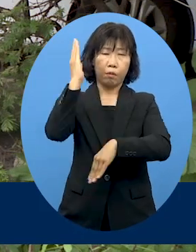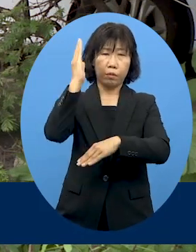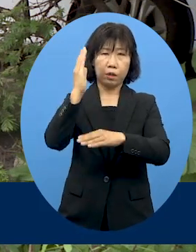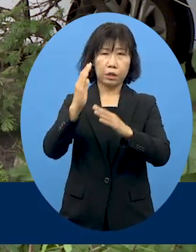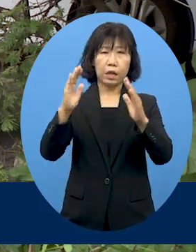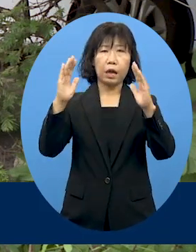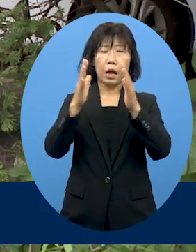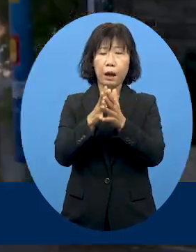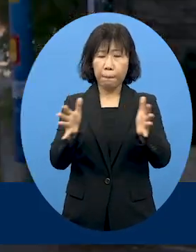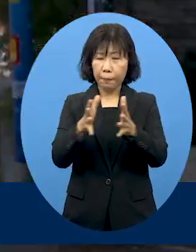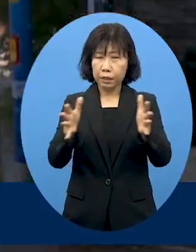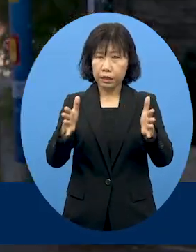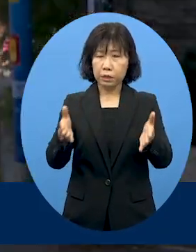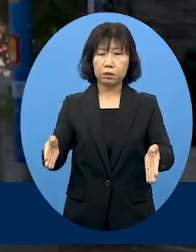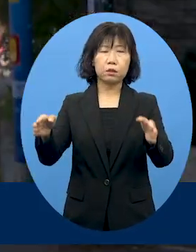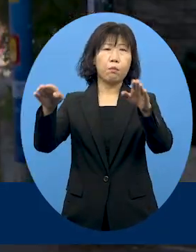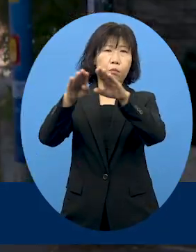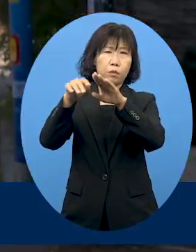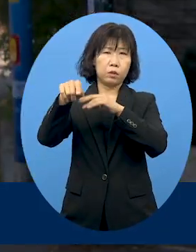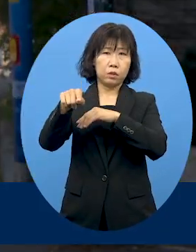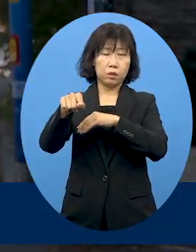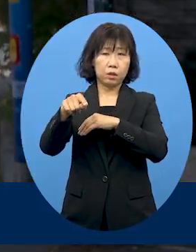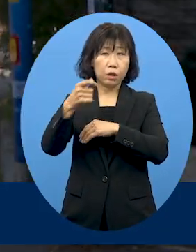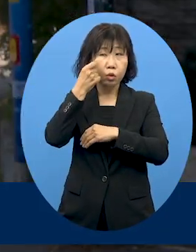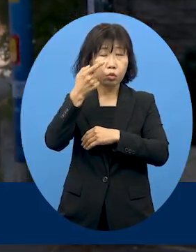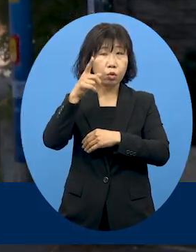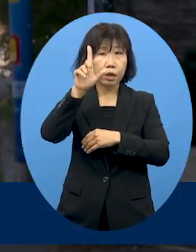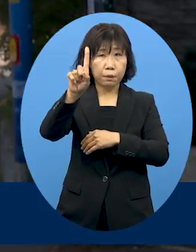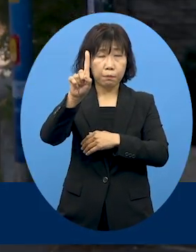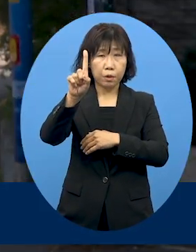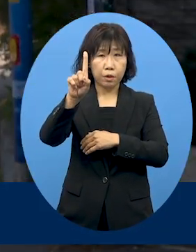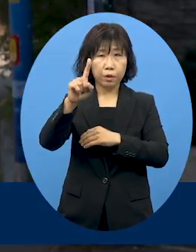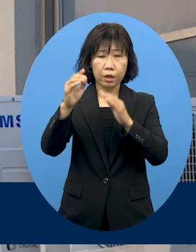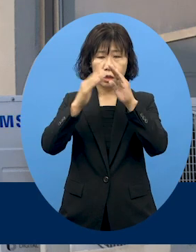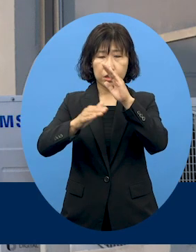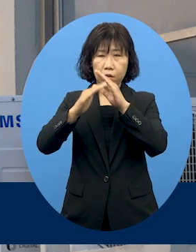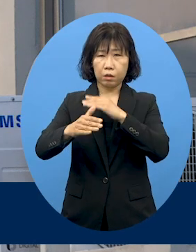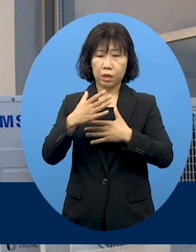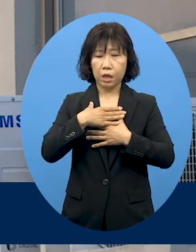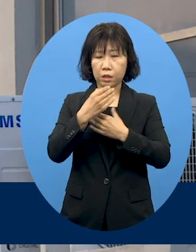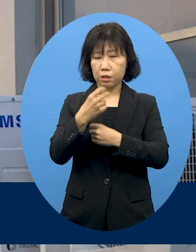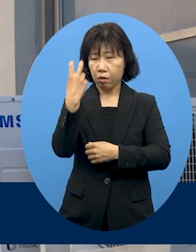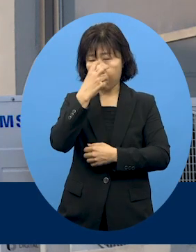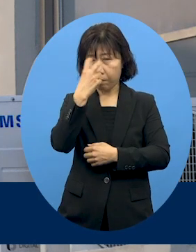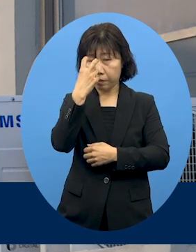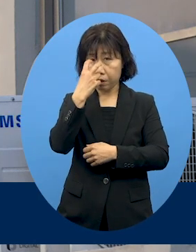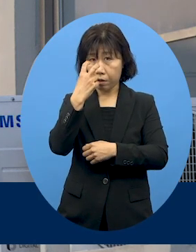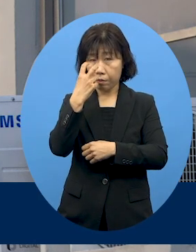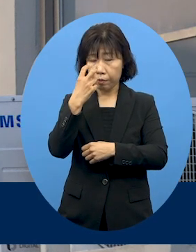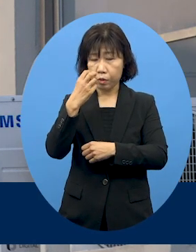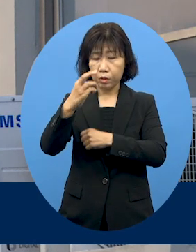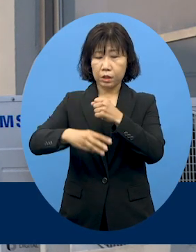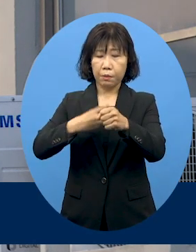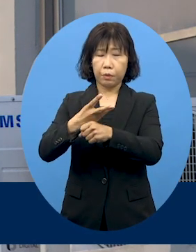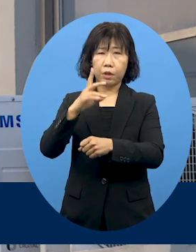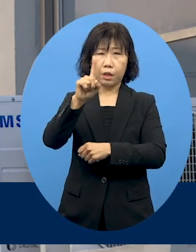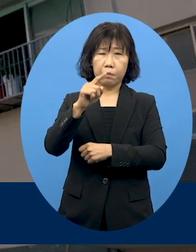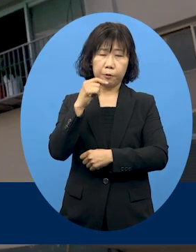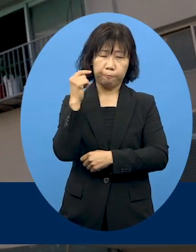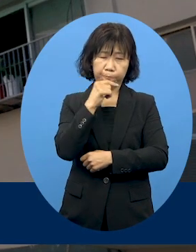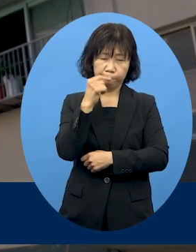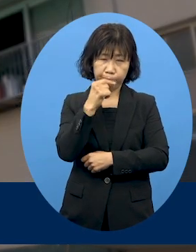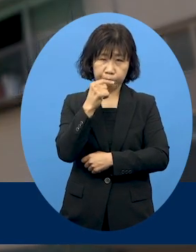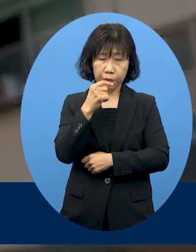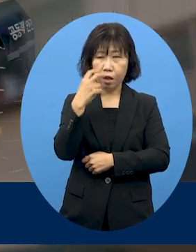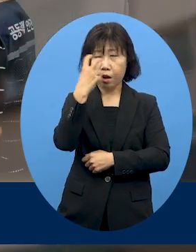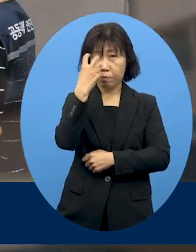연립주택 을 대상으로 재해 사고 예방을 위해 6개월에 한번씩 정기 안전점검 3년에 한번씩 정리해